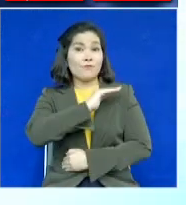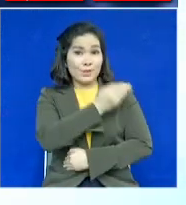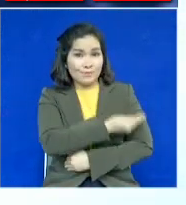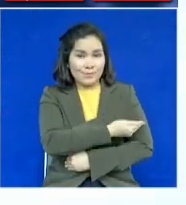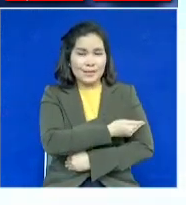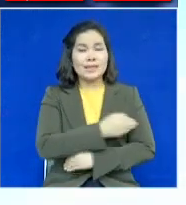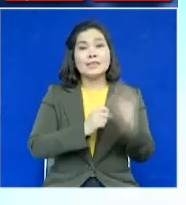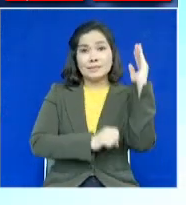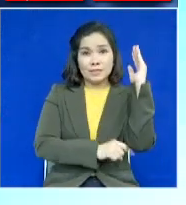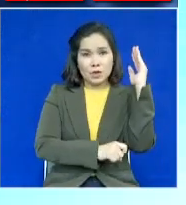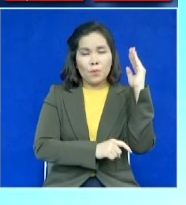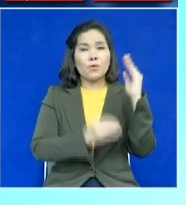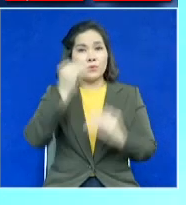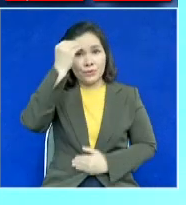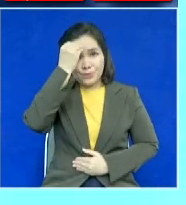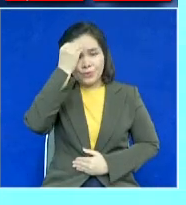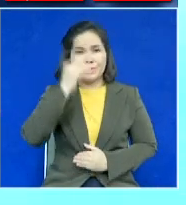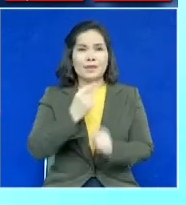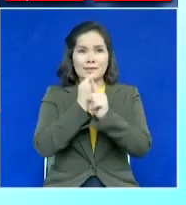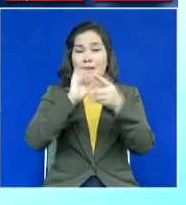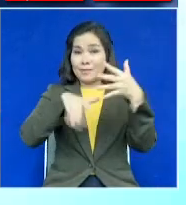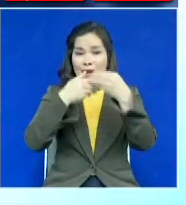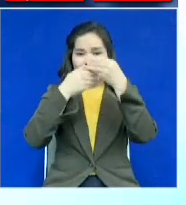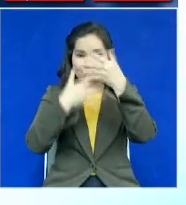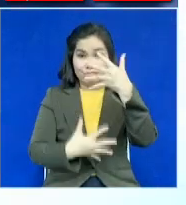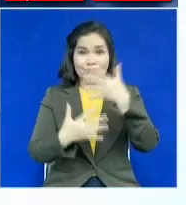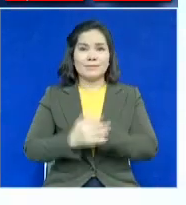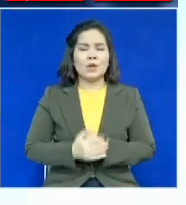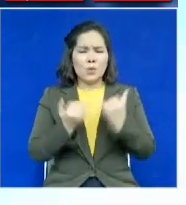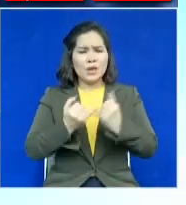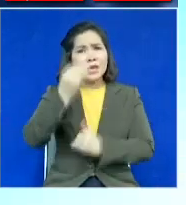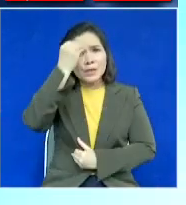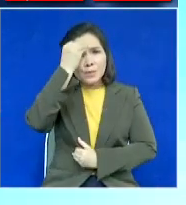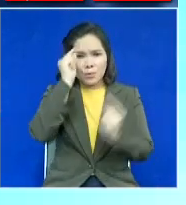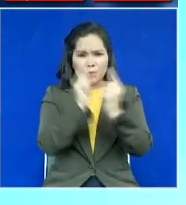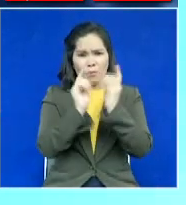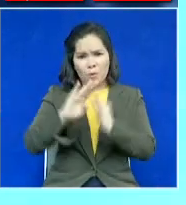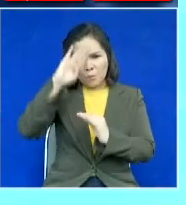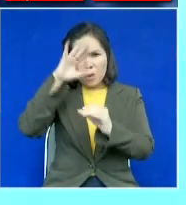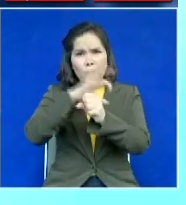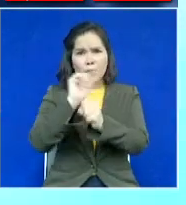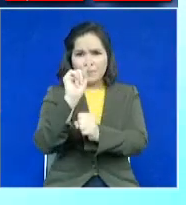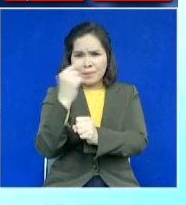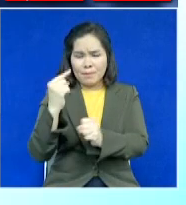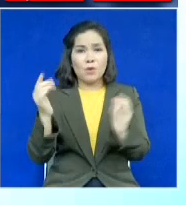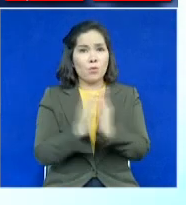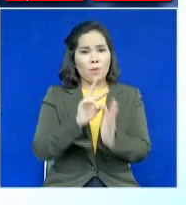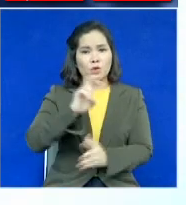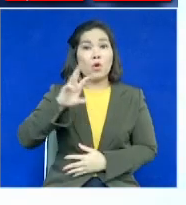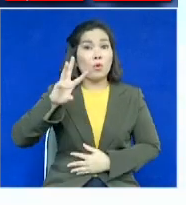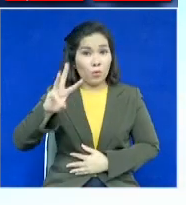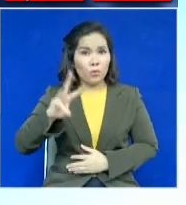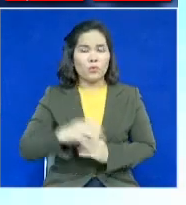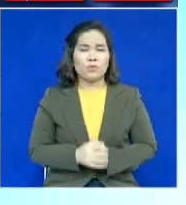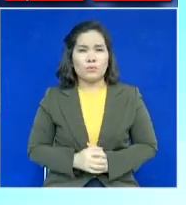ส์สิงคโปร์และญี่ปุ่นค่ะโดยในวันนี้ค่ะญี่ปุ่นค่ะมีจำนวนผู้ป่วยรายใหม่มากถึง206ราย